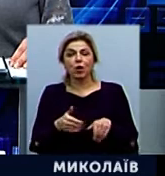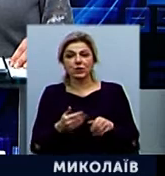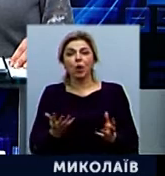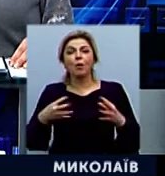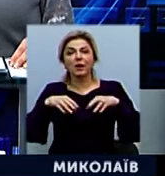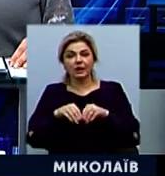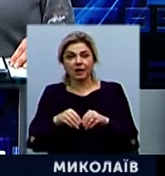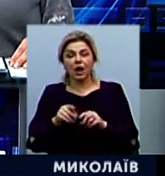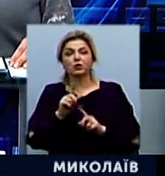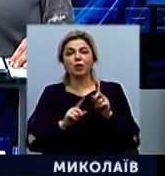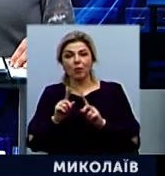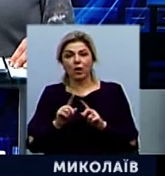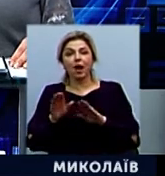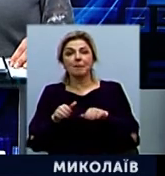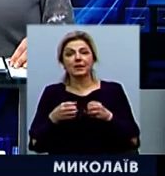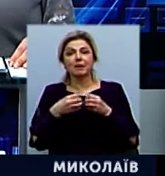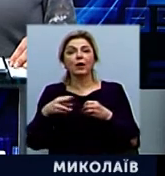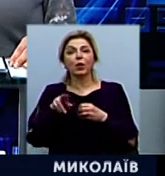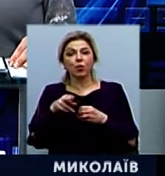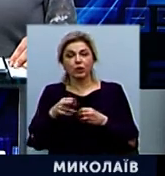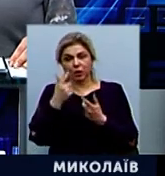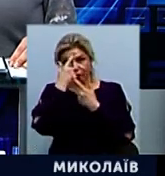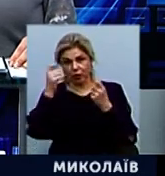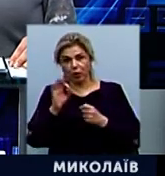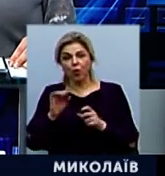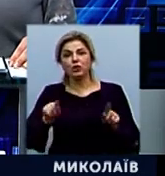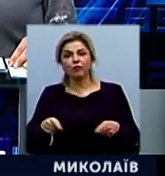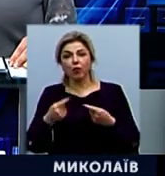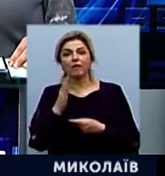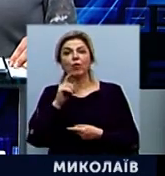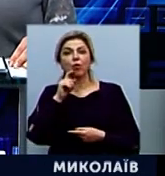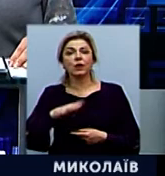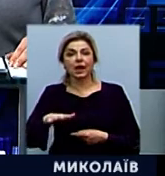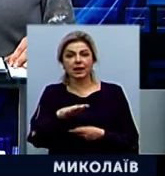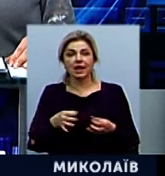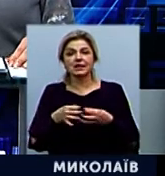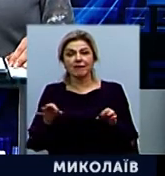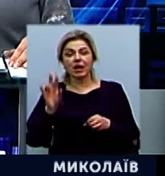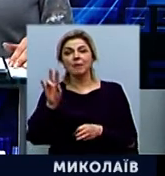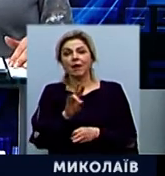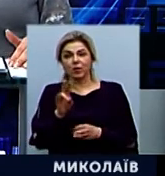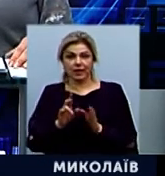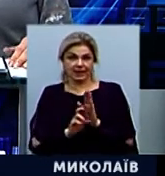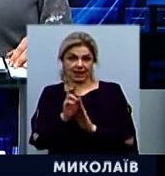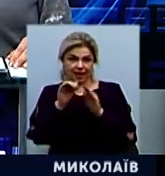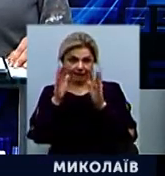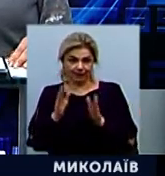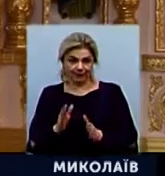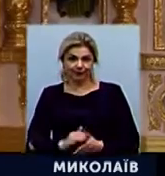собору, який 15 грудня оголосив про створення в Україні незалежної православної церкви.